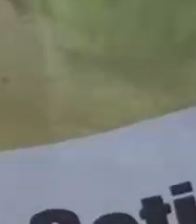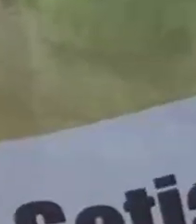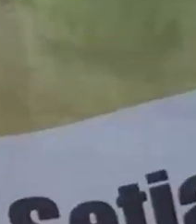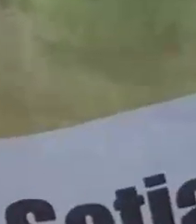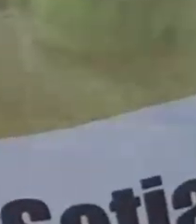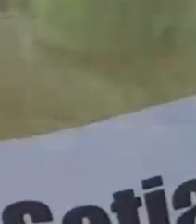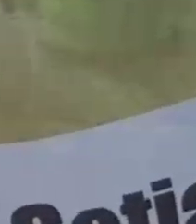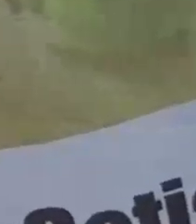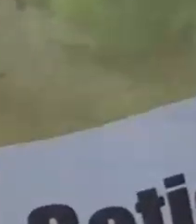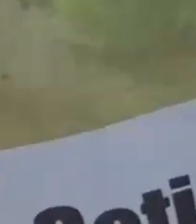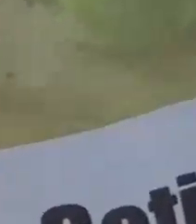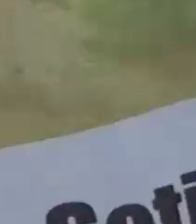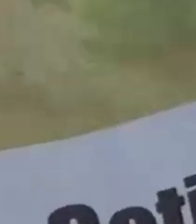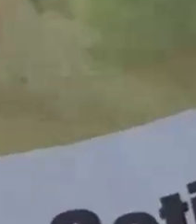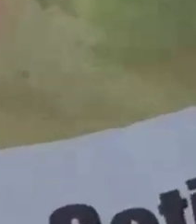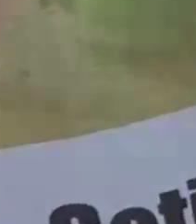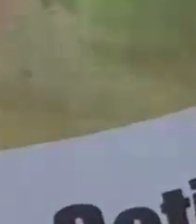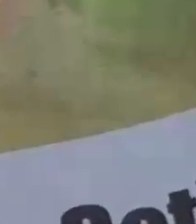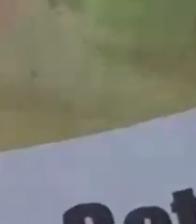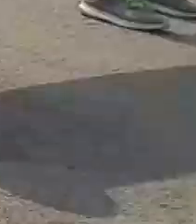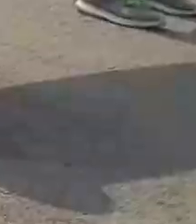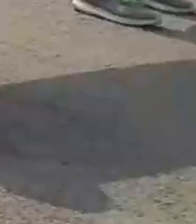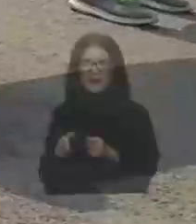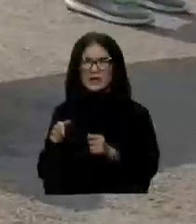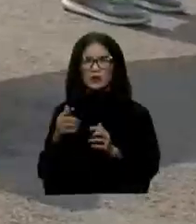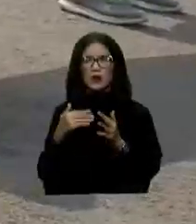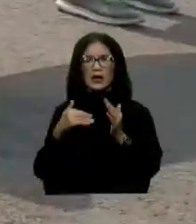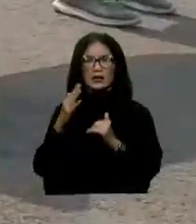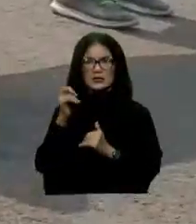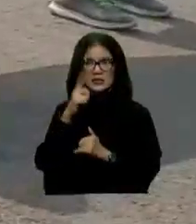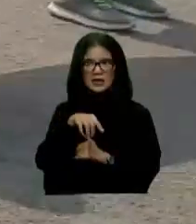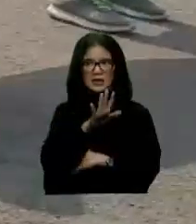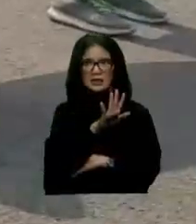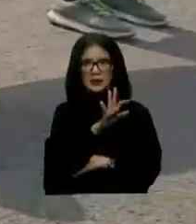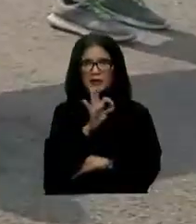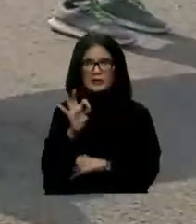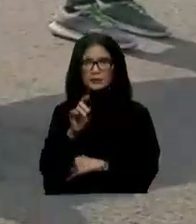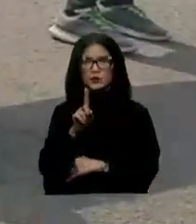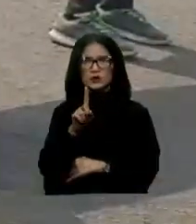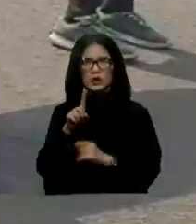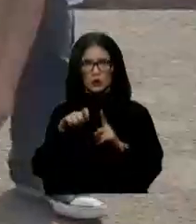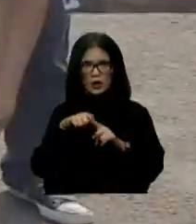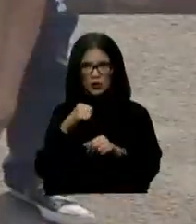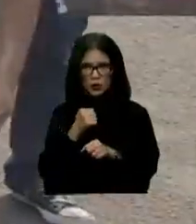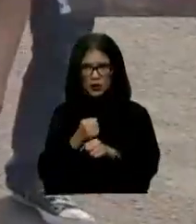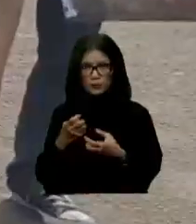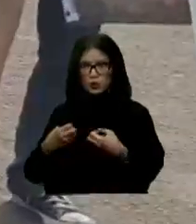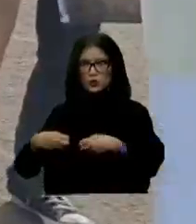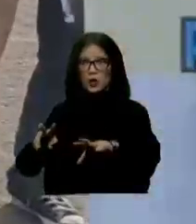konsumen yang stabil diangka r35.000 per kg namun peternak harus menjual dengan harga